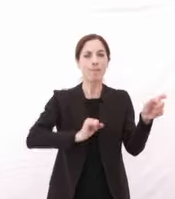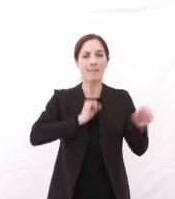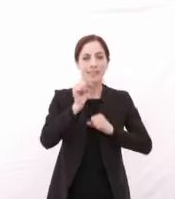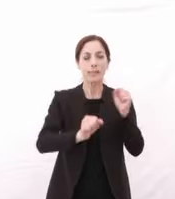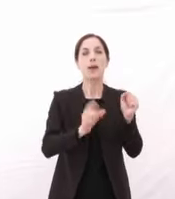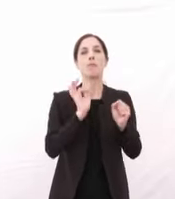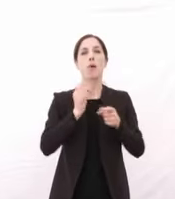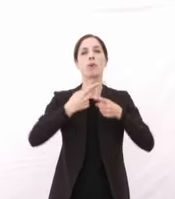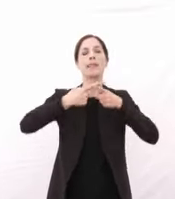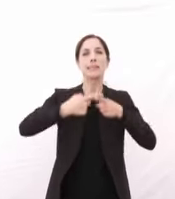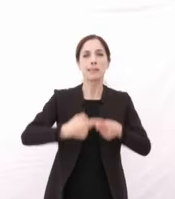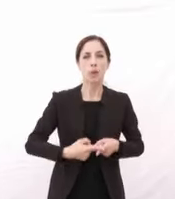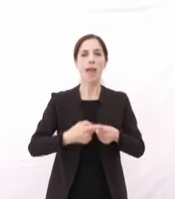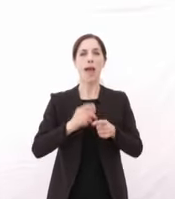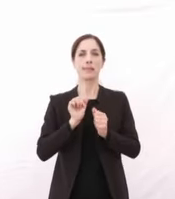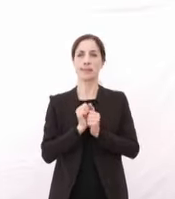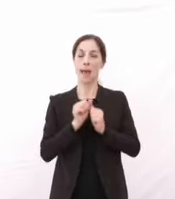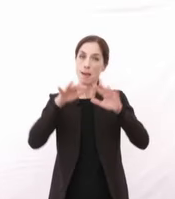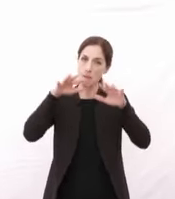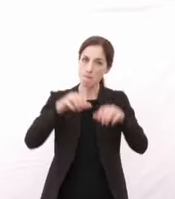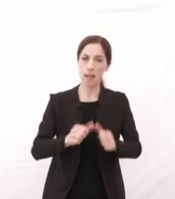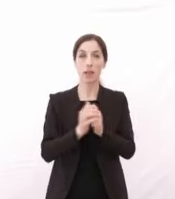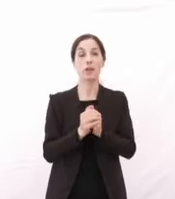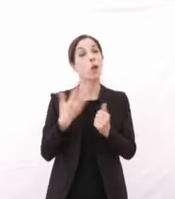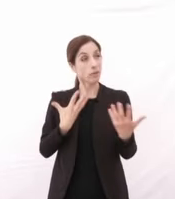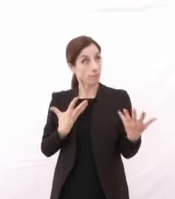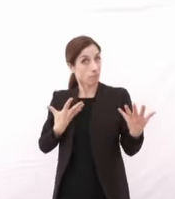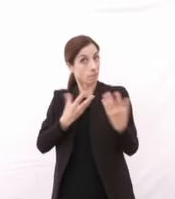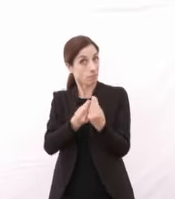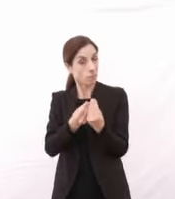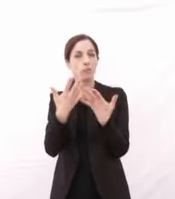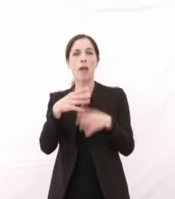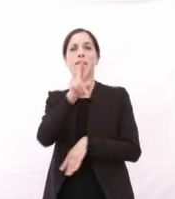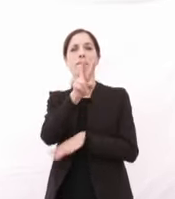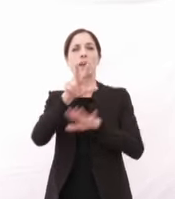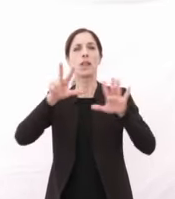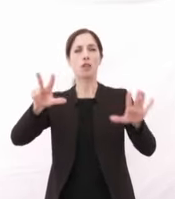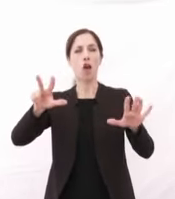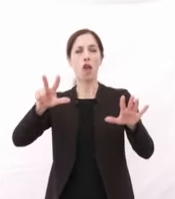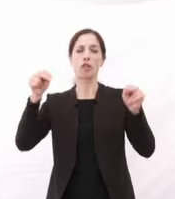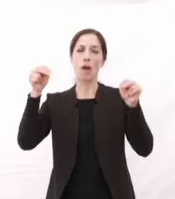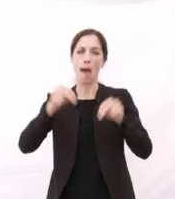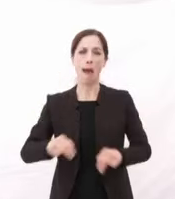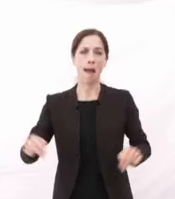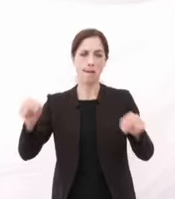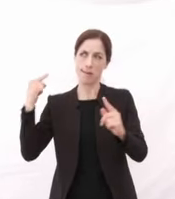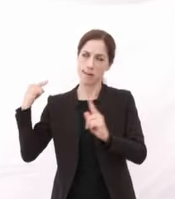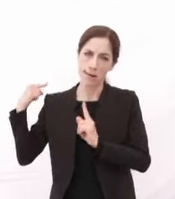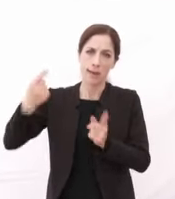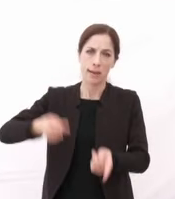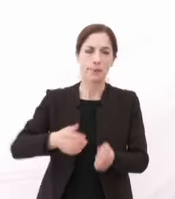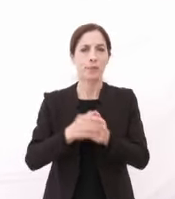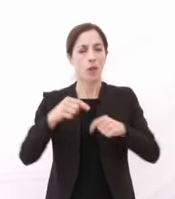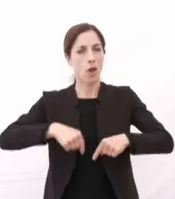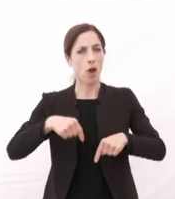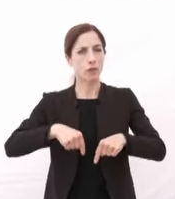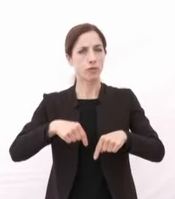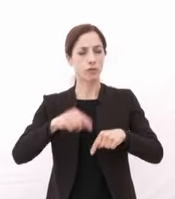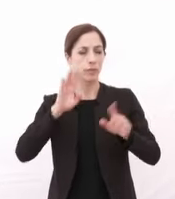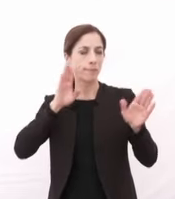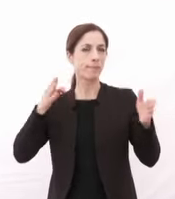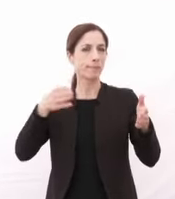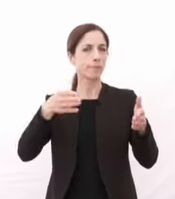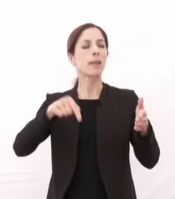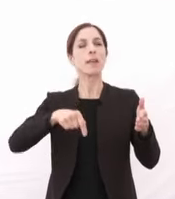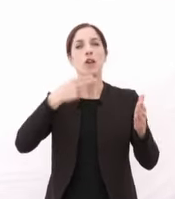28 anni. Oggi qui a breve inizieremo a leggere i nomi delle vittime innocenti, ma lo stanno facendo